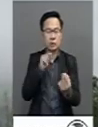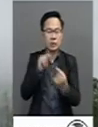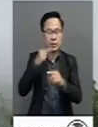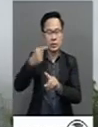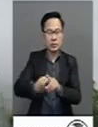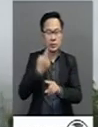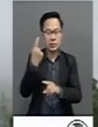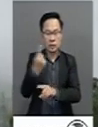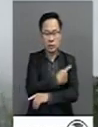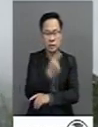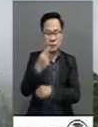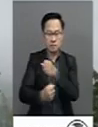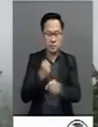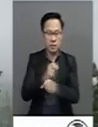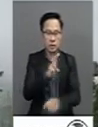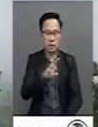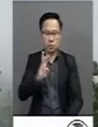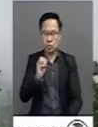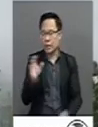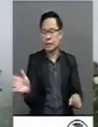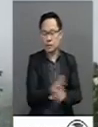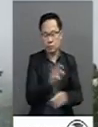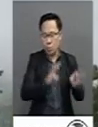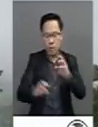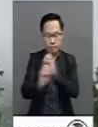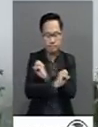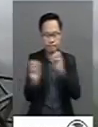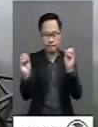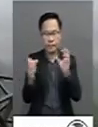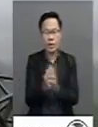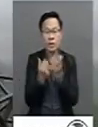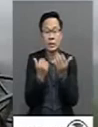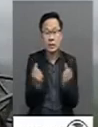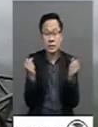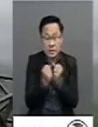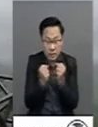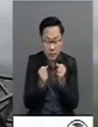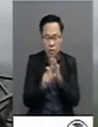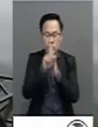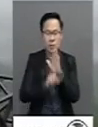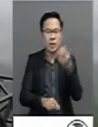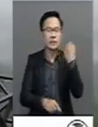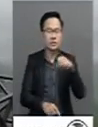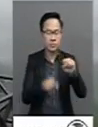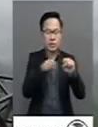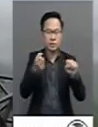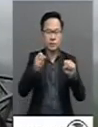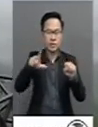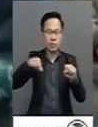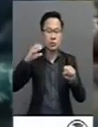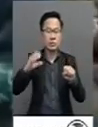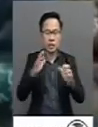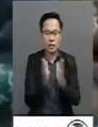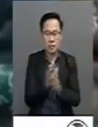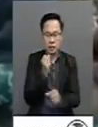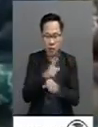1มกราคม2560แล้วนะคะขณะที่อากาศที่หนาวเย็นประมาณเฉลี่ยนะคะ 10-13 องศาเซลเซียสค่ะก็ส่